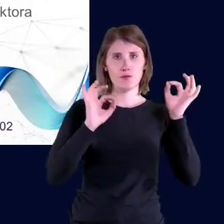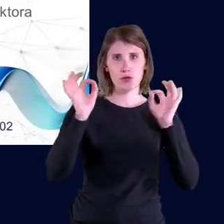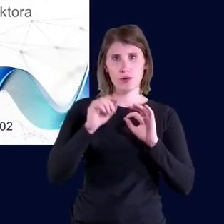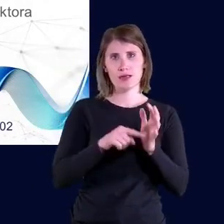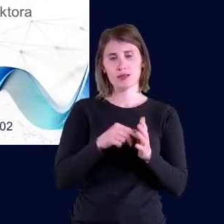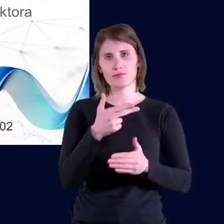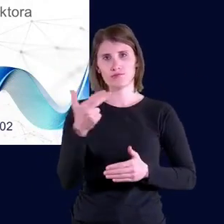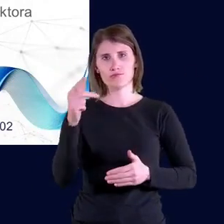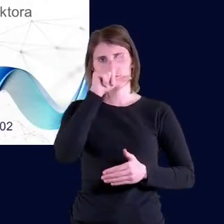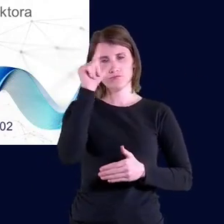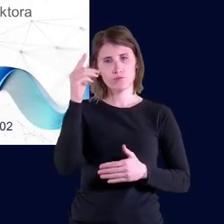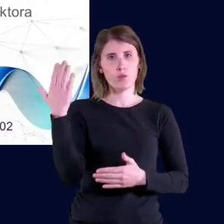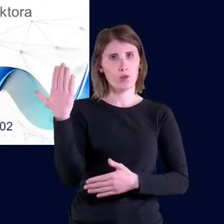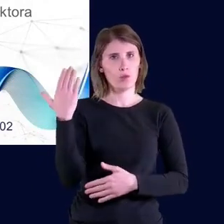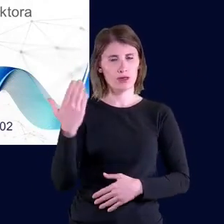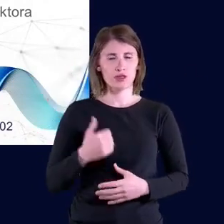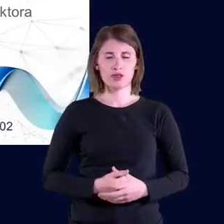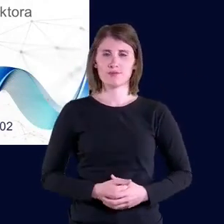publicznego